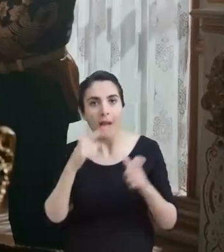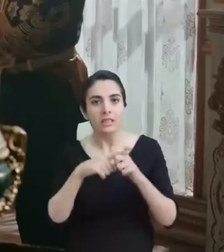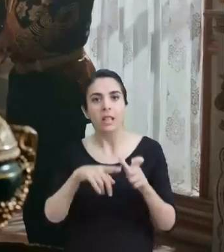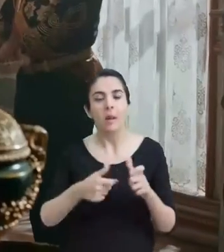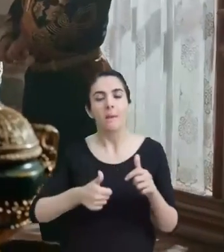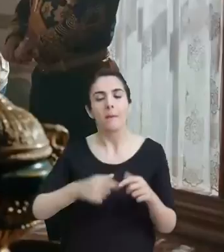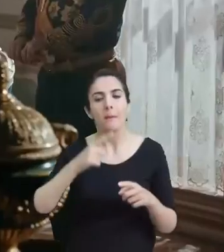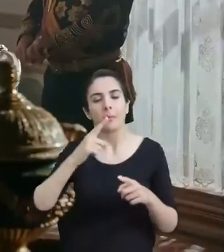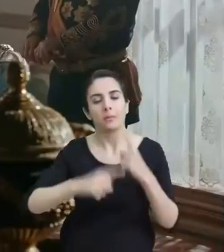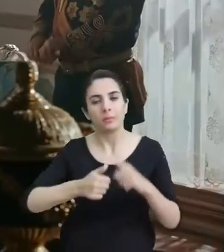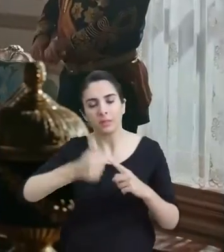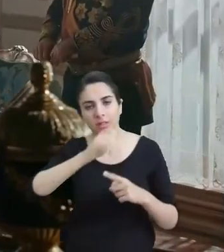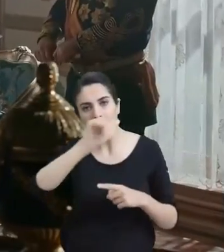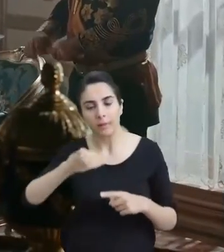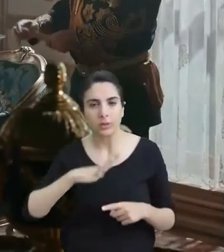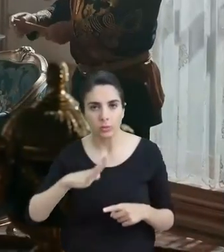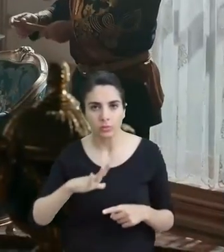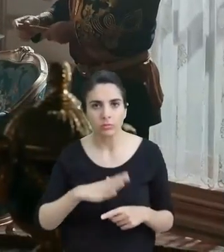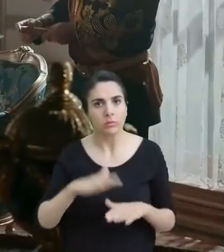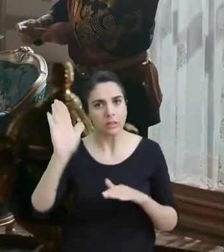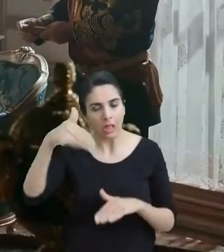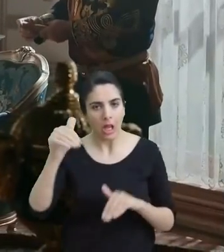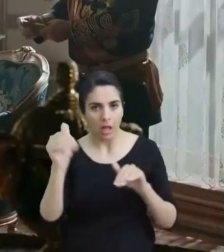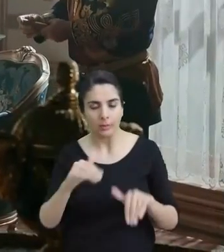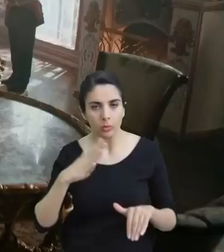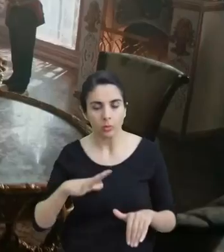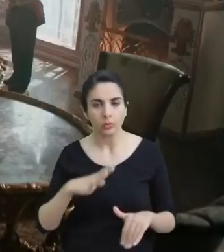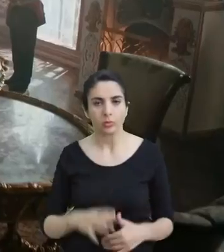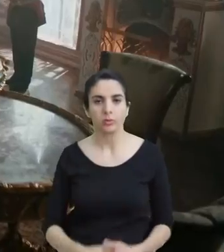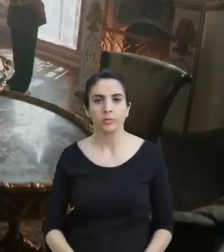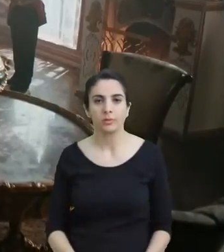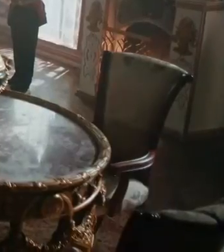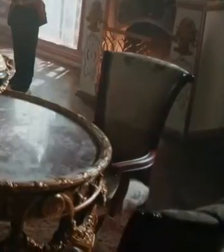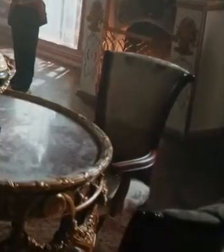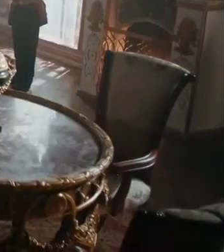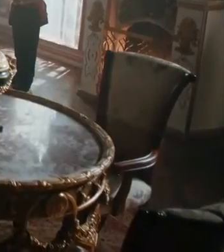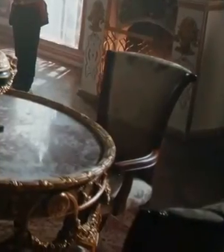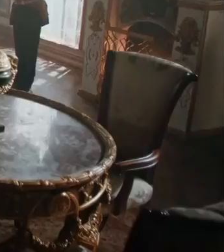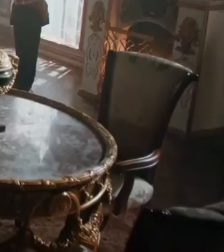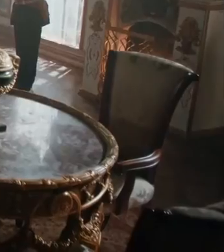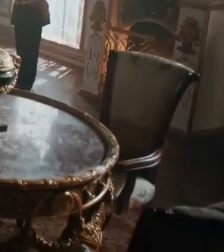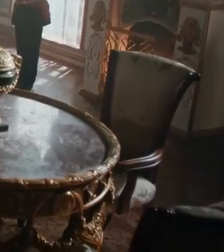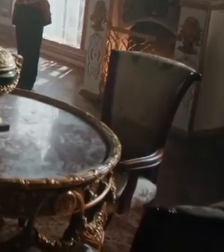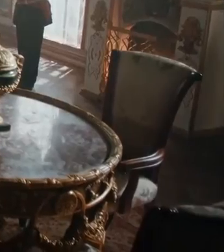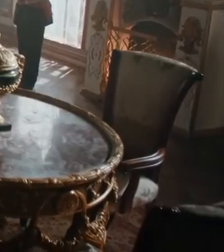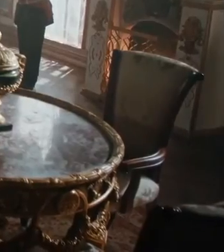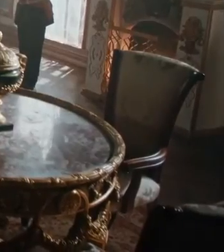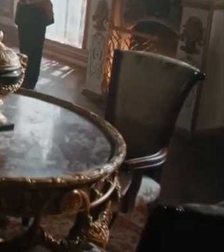Paşa huzurunuza çıkmak ister. Çağırın gelsinler. Buyurun Paşa Hazretleri.